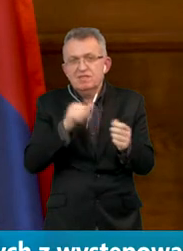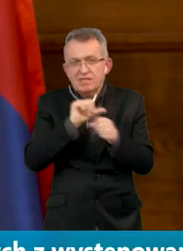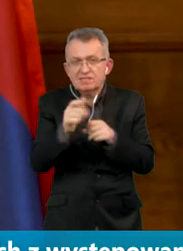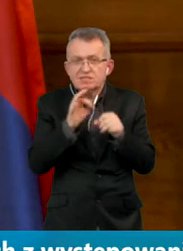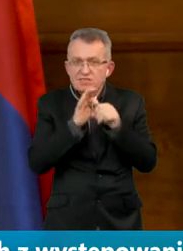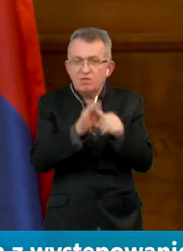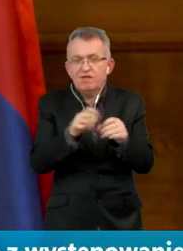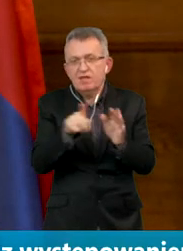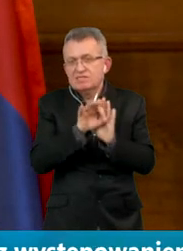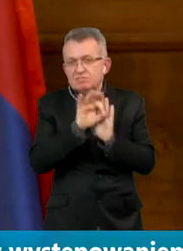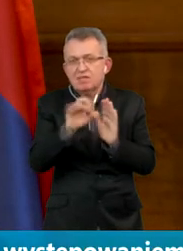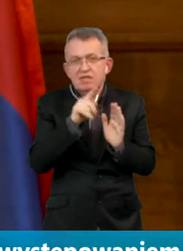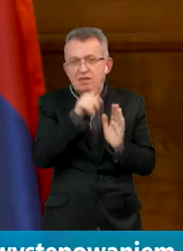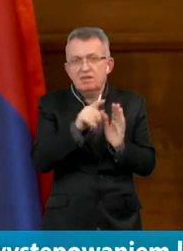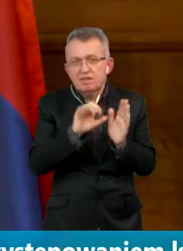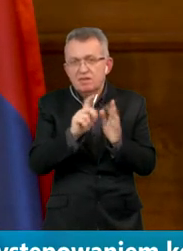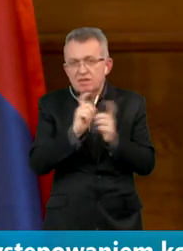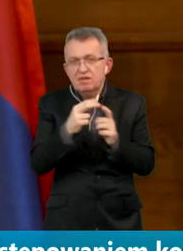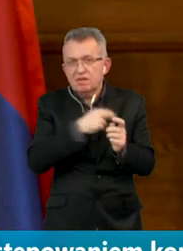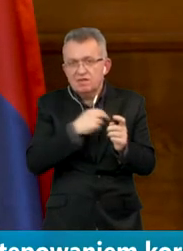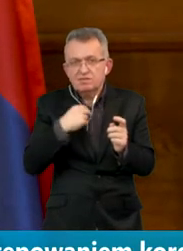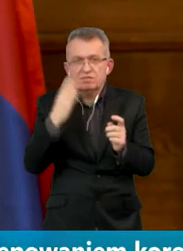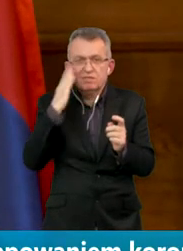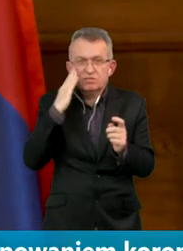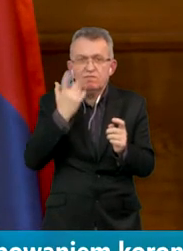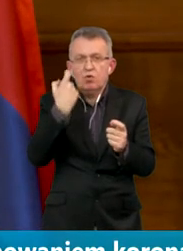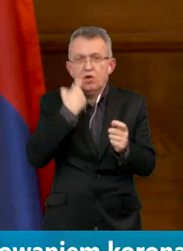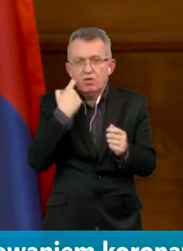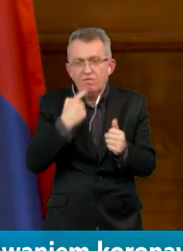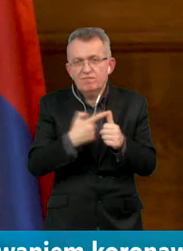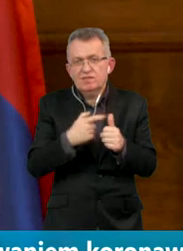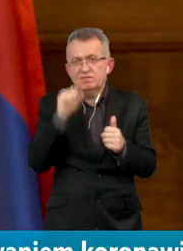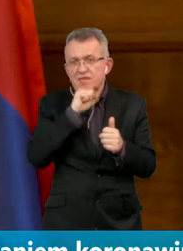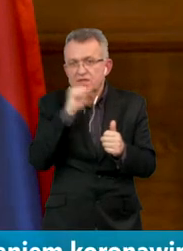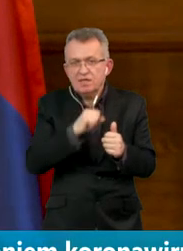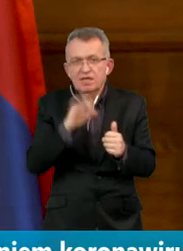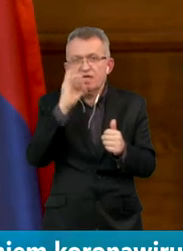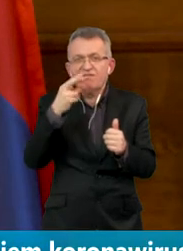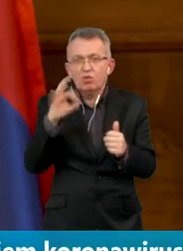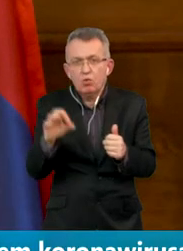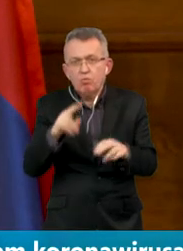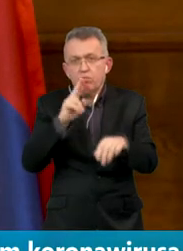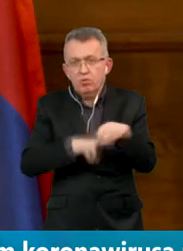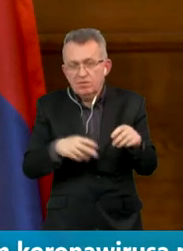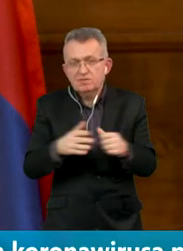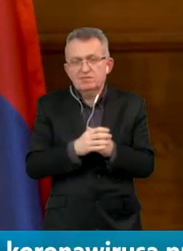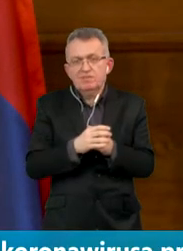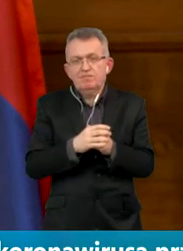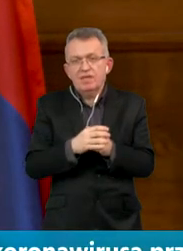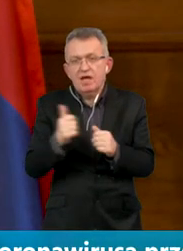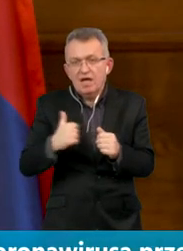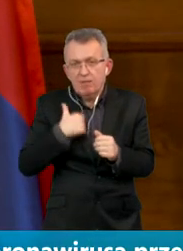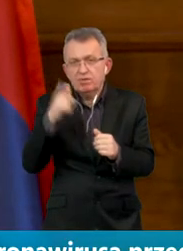skierowana przede wszystkim do naszych sąsiadów, a więc mieszkańców Goleniowa, Stargardu, Gryfina, Polic, aby dać